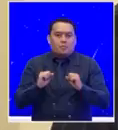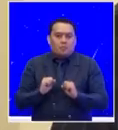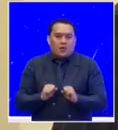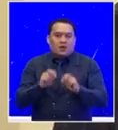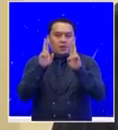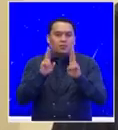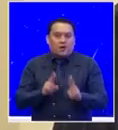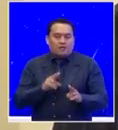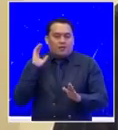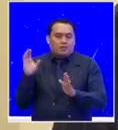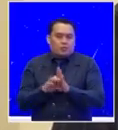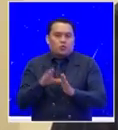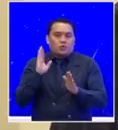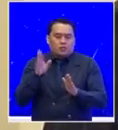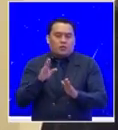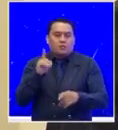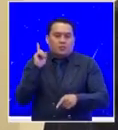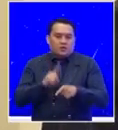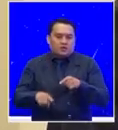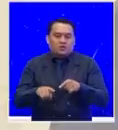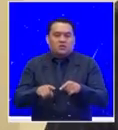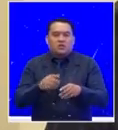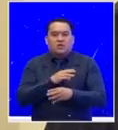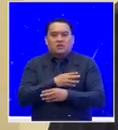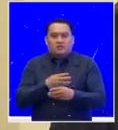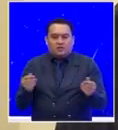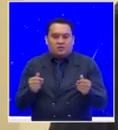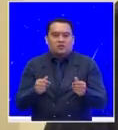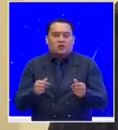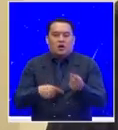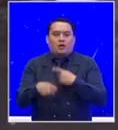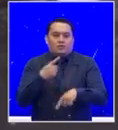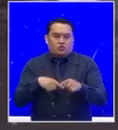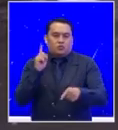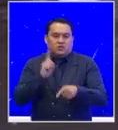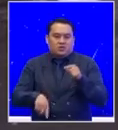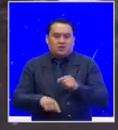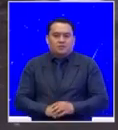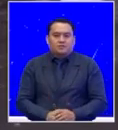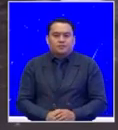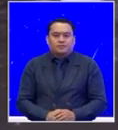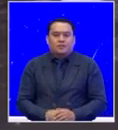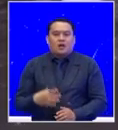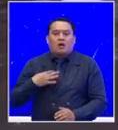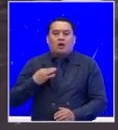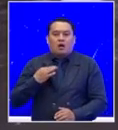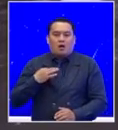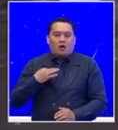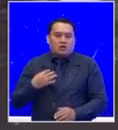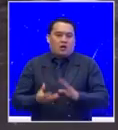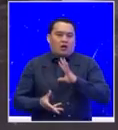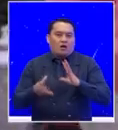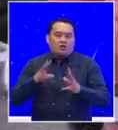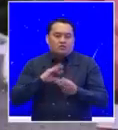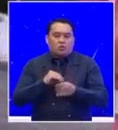правильно соблюдать режим карантина, чем раньше прорвется цепь инфекции, вернемся к обычной жизни. Последствия халатного отношения к карантинным